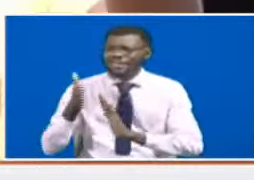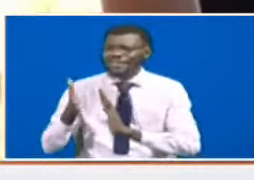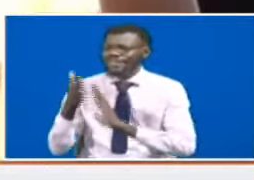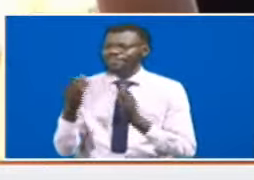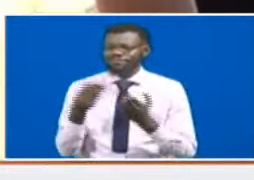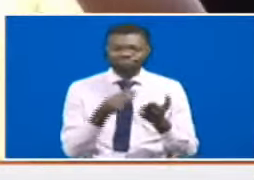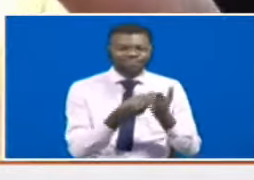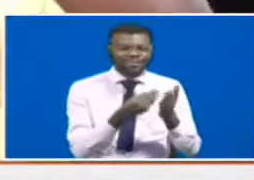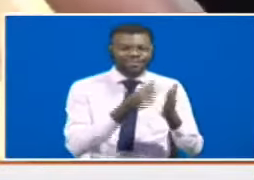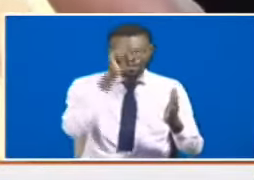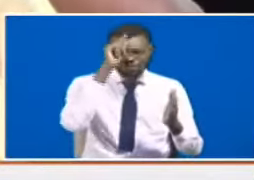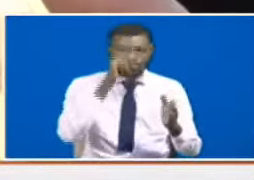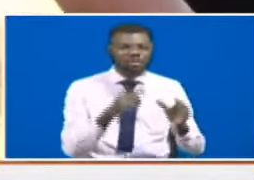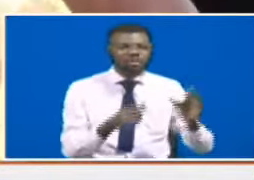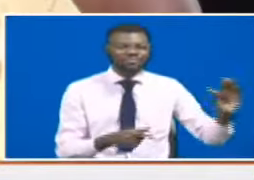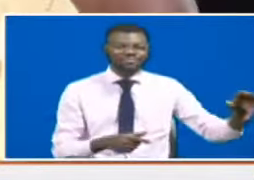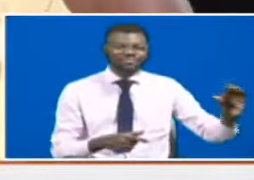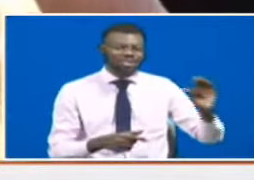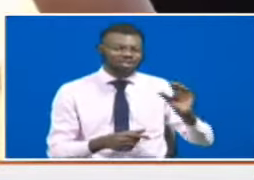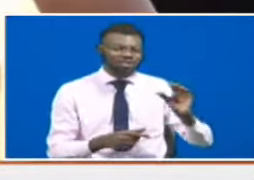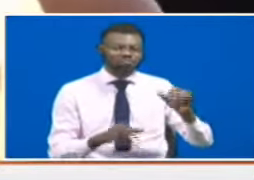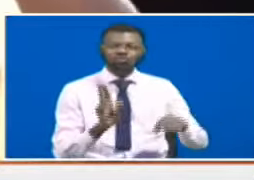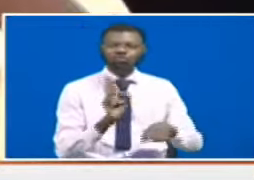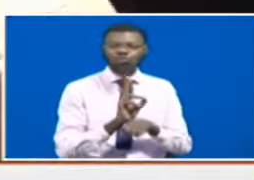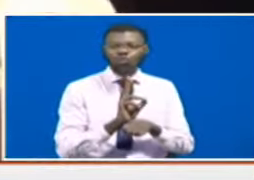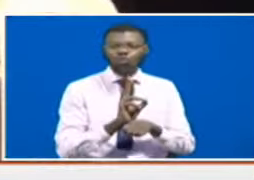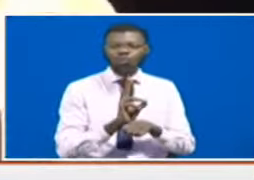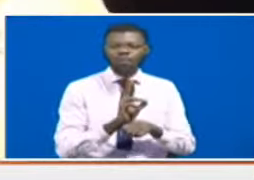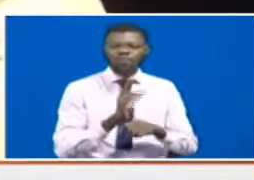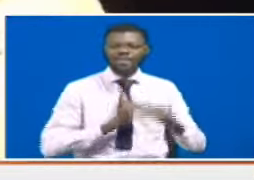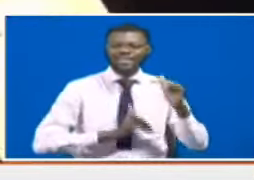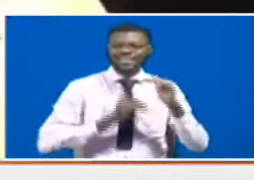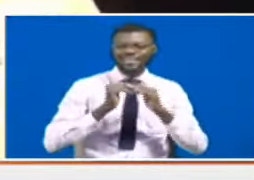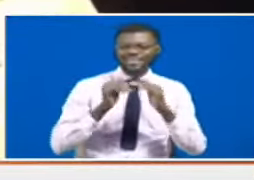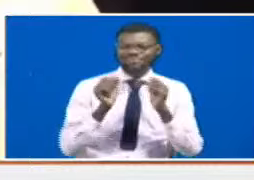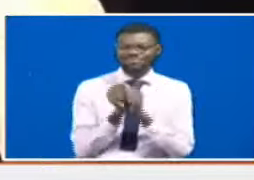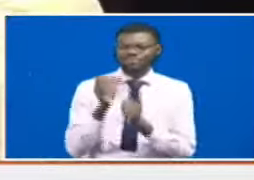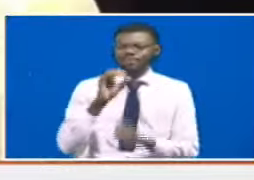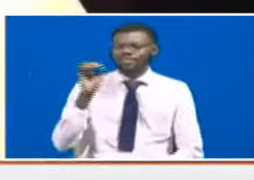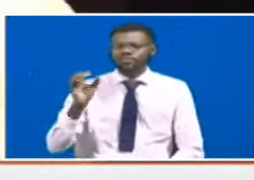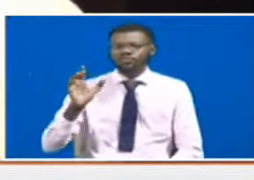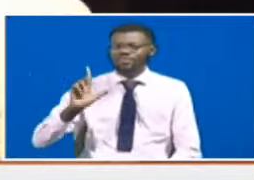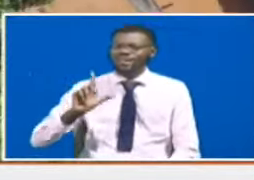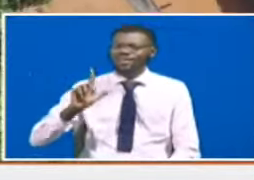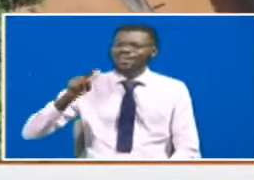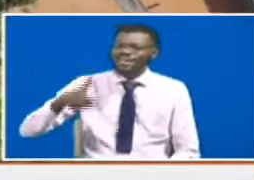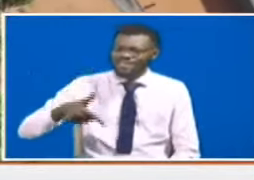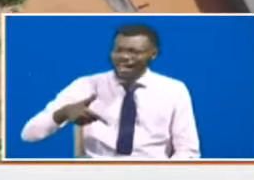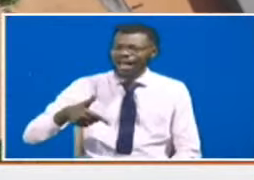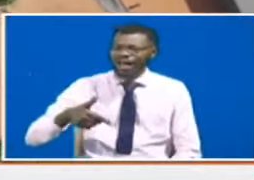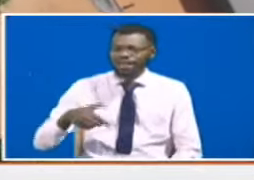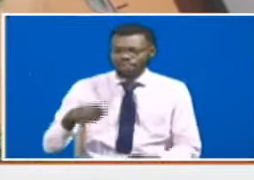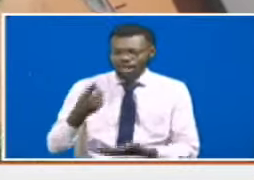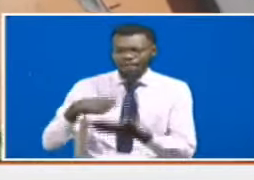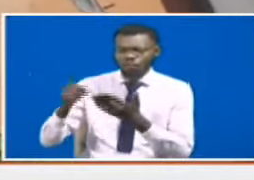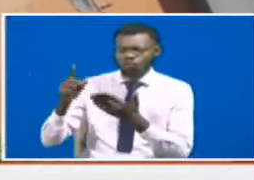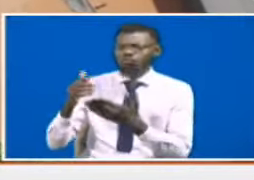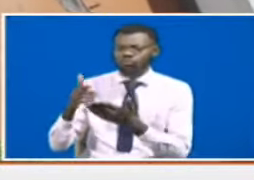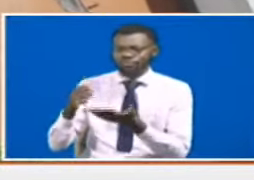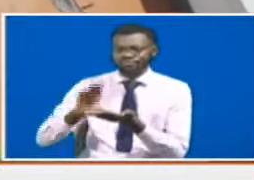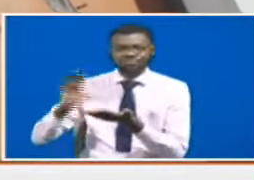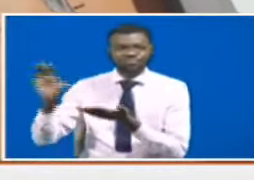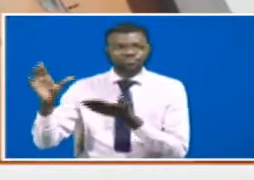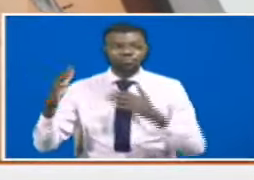ya serikali, bora isipite 10% ya budget, mtuulize baadaye tuwapitishie. Na huku mvua